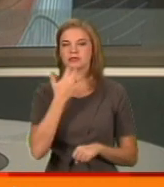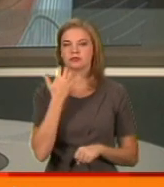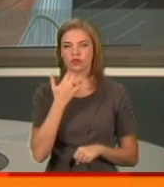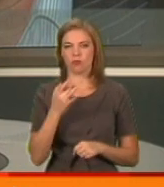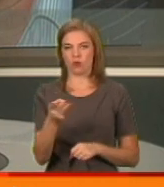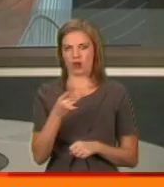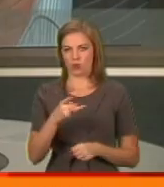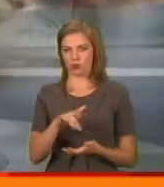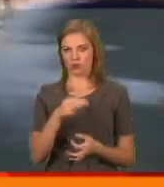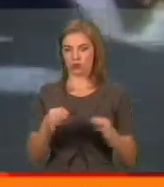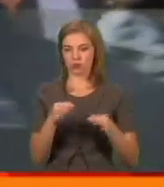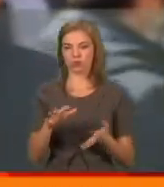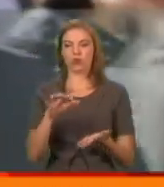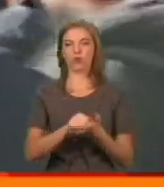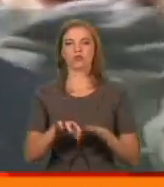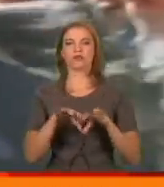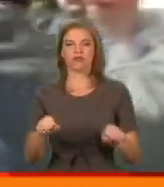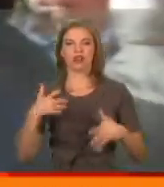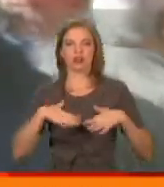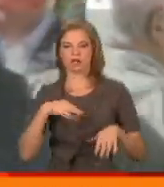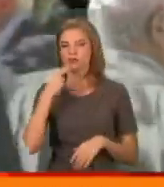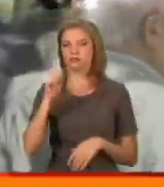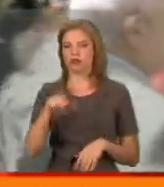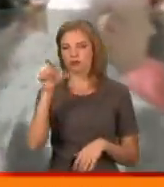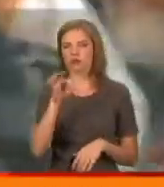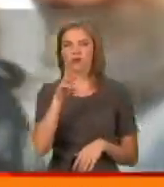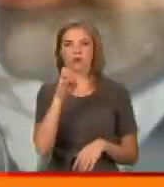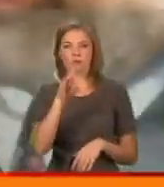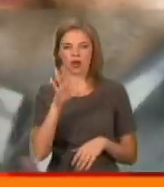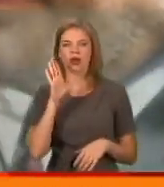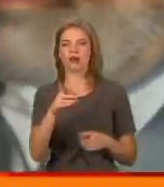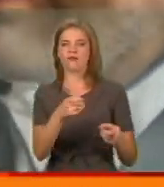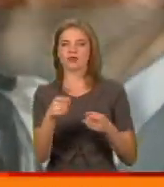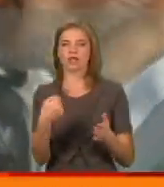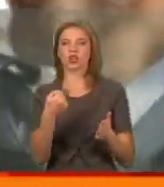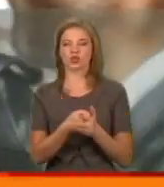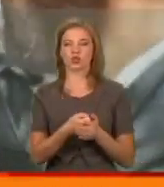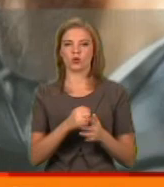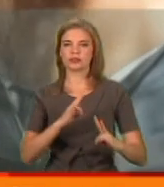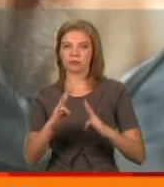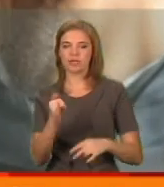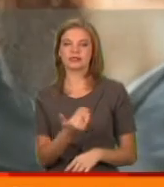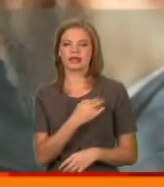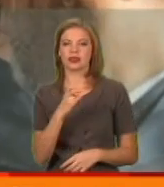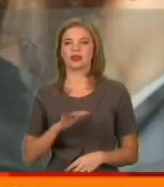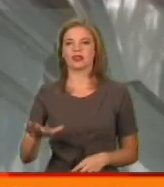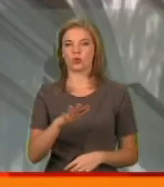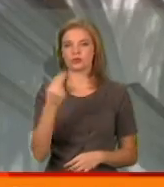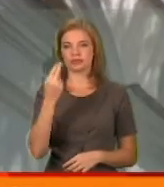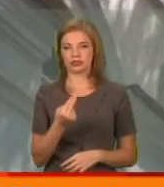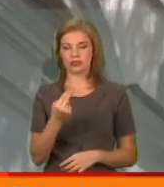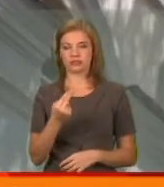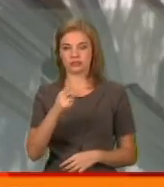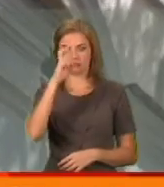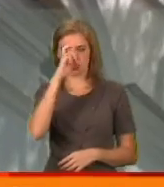Сімферопольський районний суд. Окупаційна влада Криму звинуватила Умерова у закликах до сепаратизму і зазіханні на територіальну